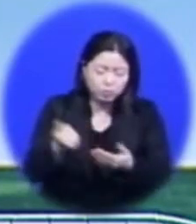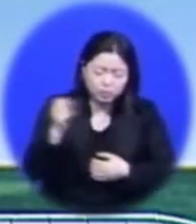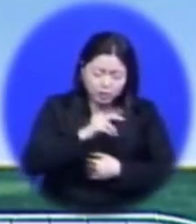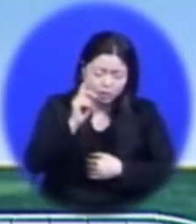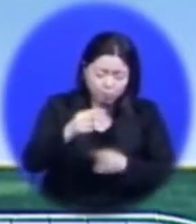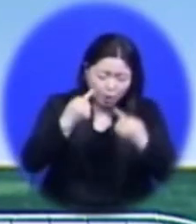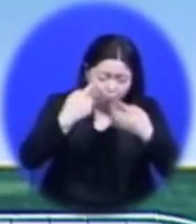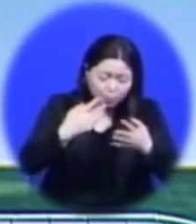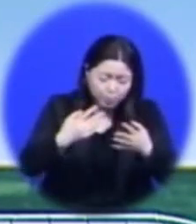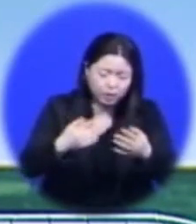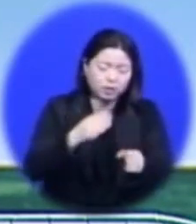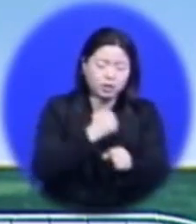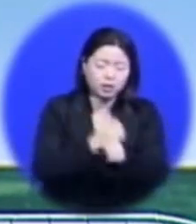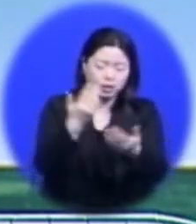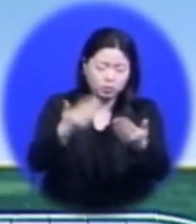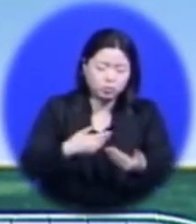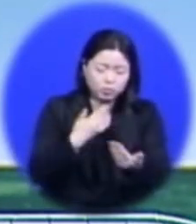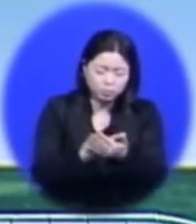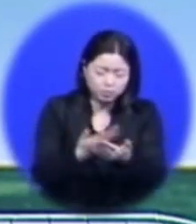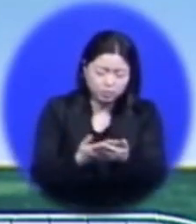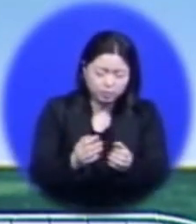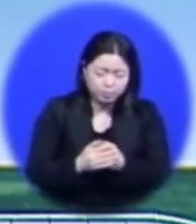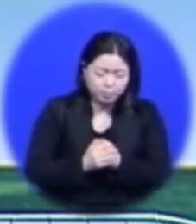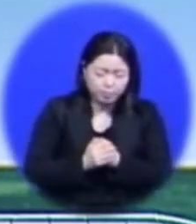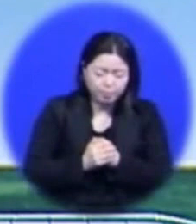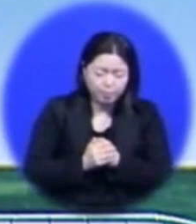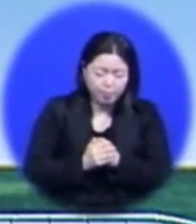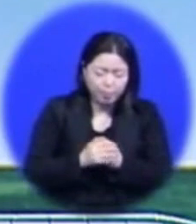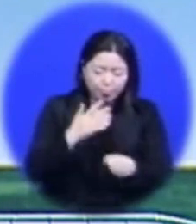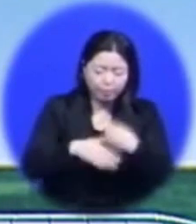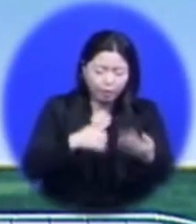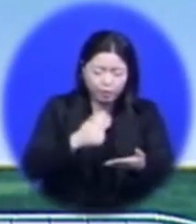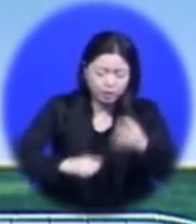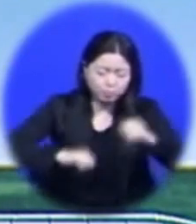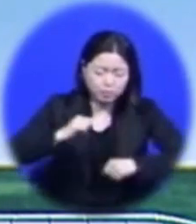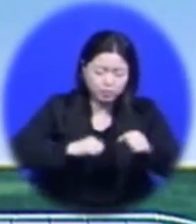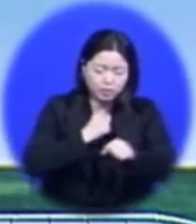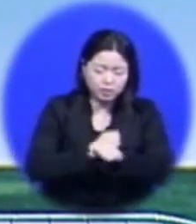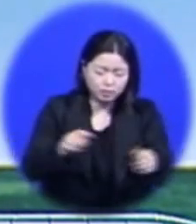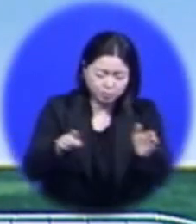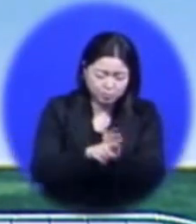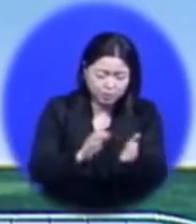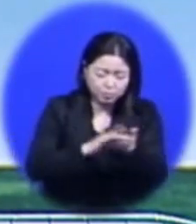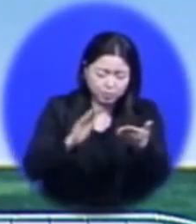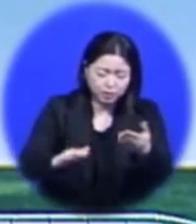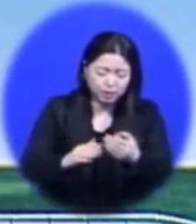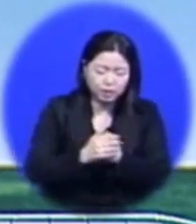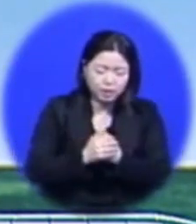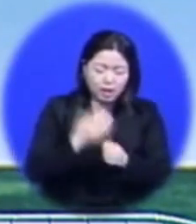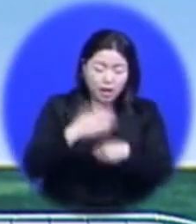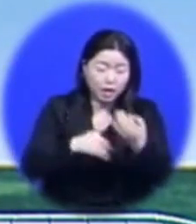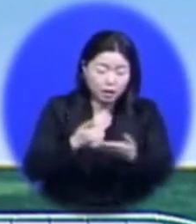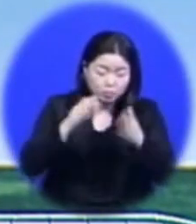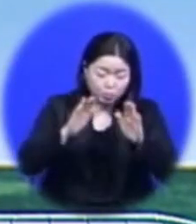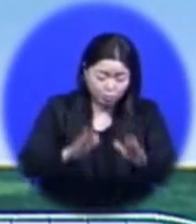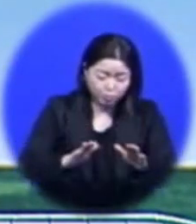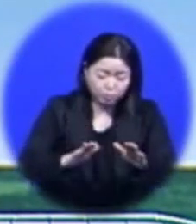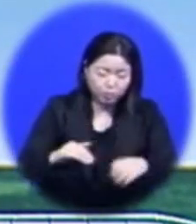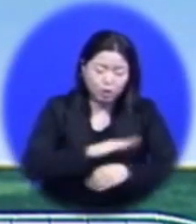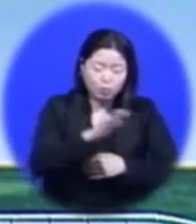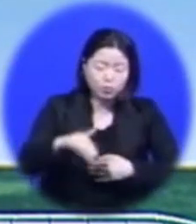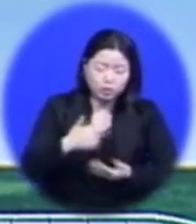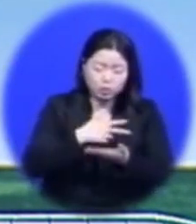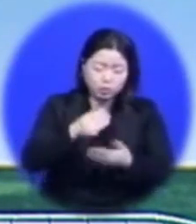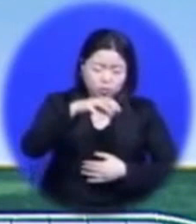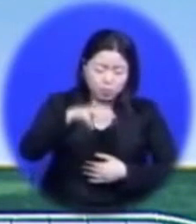분명히 확신하게 주시기 원합니다. 하나님의 역사하심을 믿습니다. 하나님 오늘도 저희들이 주님